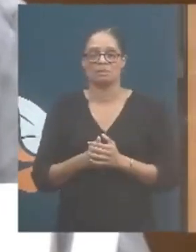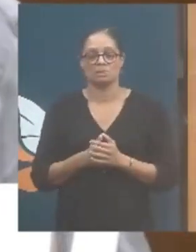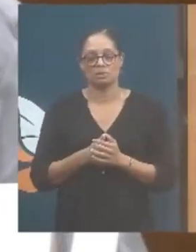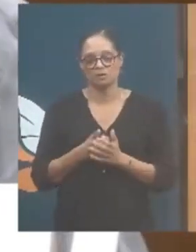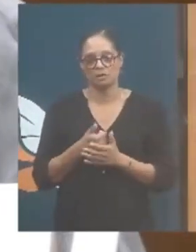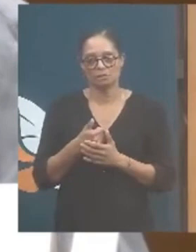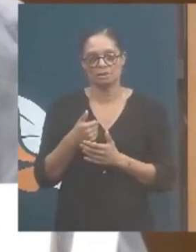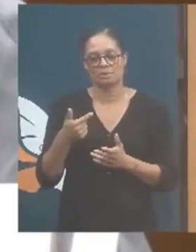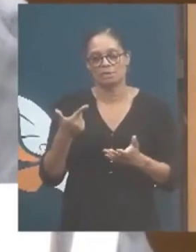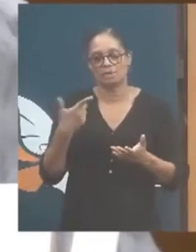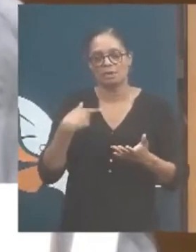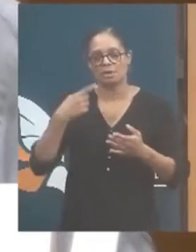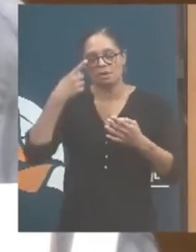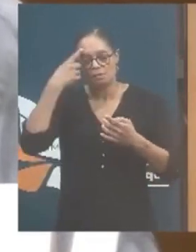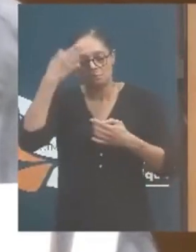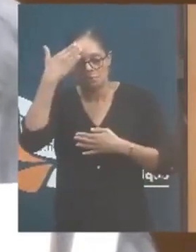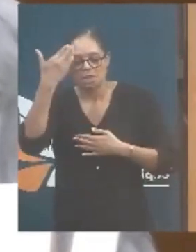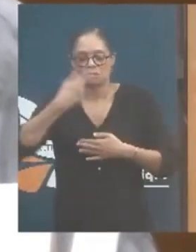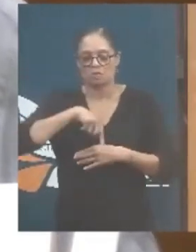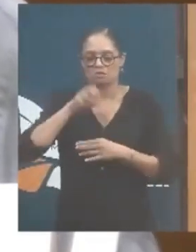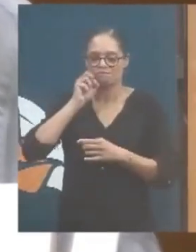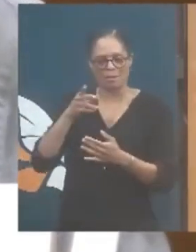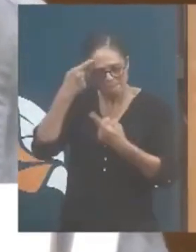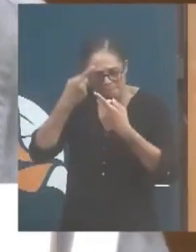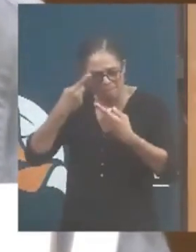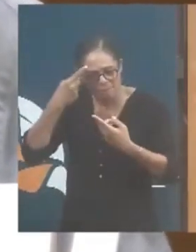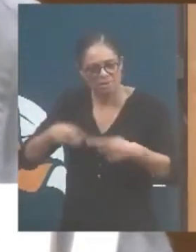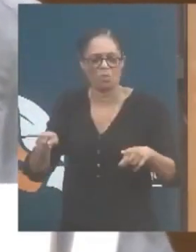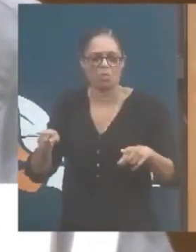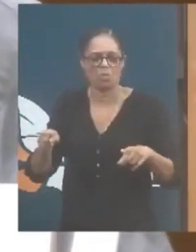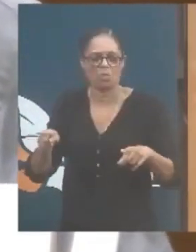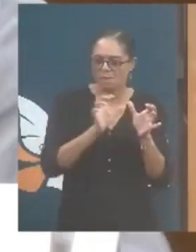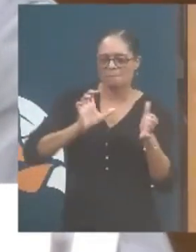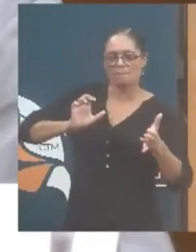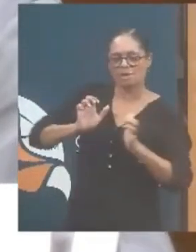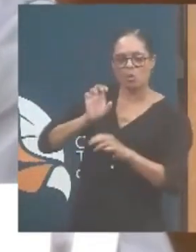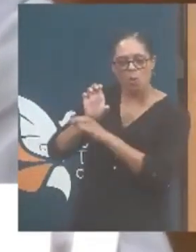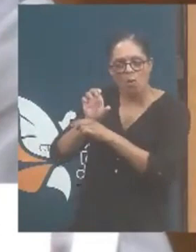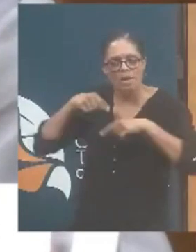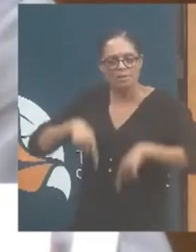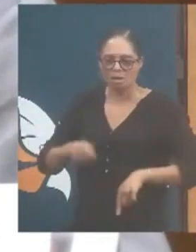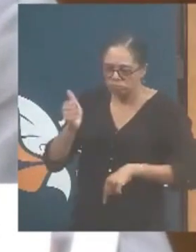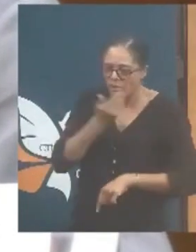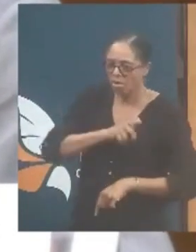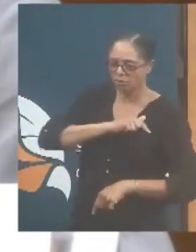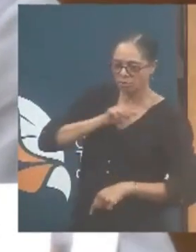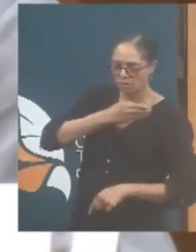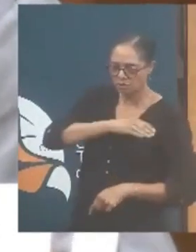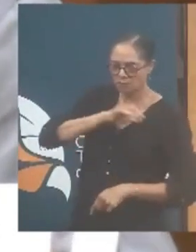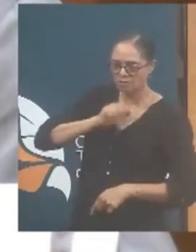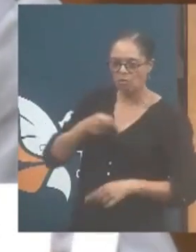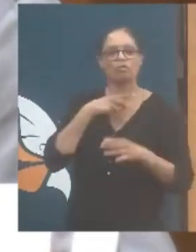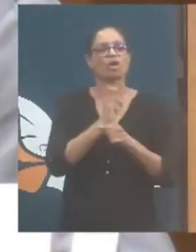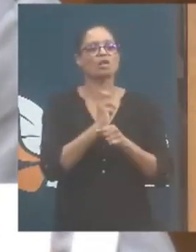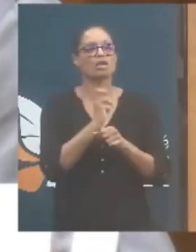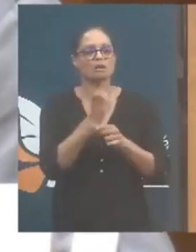nous dénoncions ça, et que tous ensemble, tous les pays, qu'ils assument ses responsabilités, puisqu'ils veulent nous garder